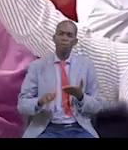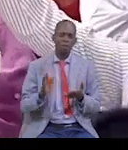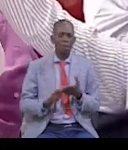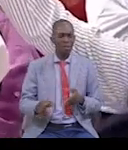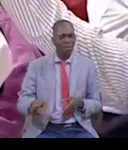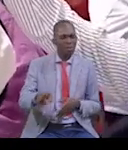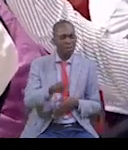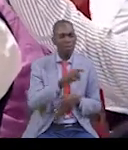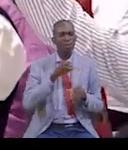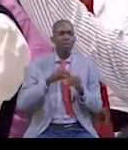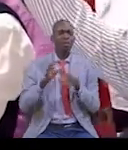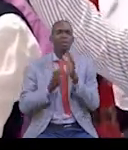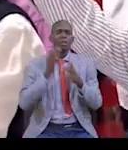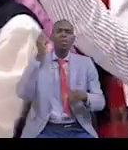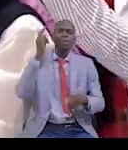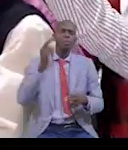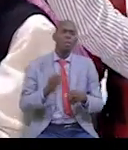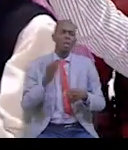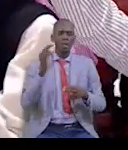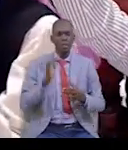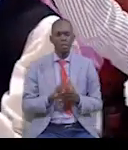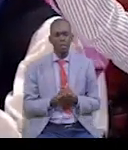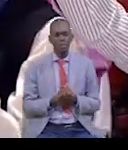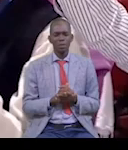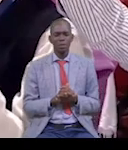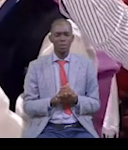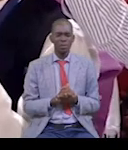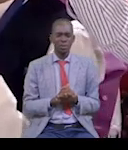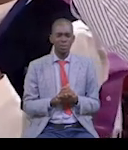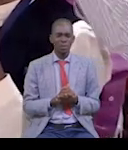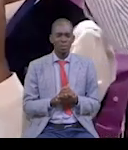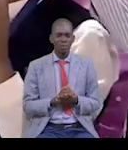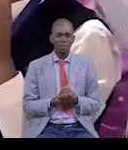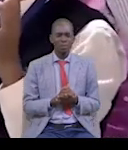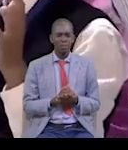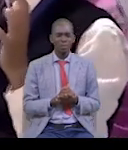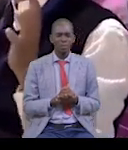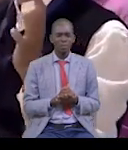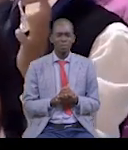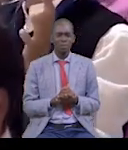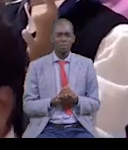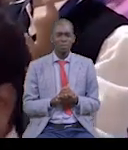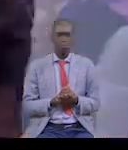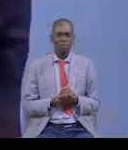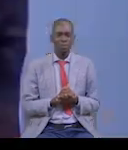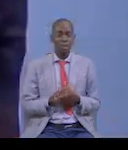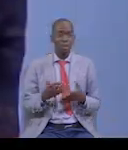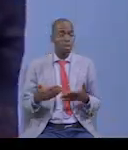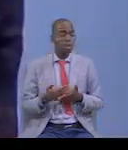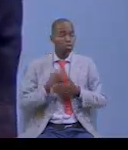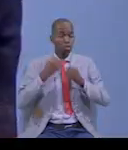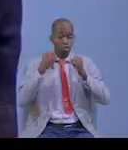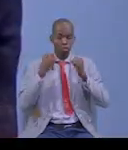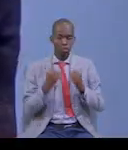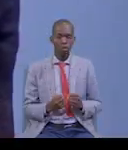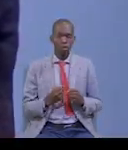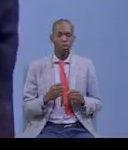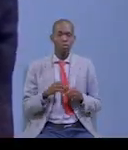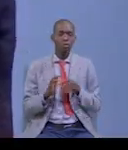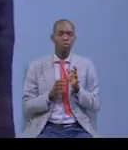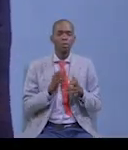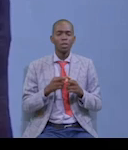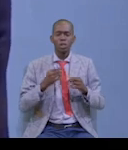in Jesus name. యేసు నామములో క్షమించబడును గాక. New strength, నూతన బలం.